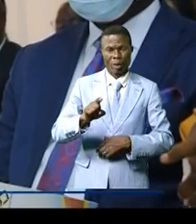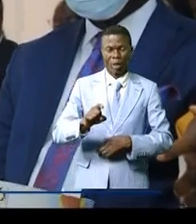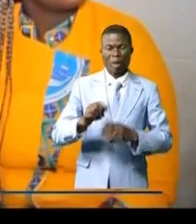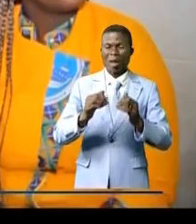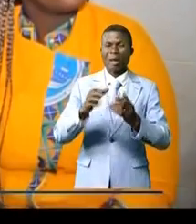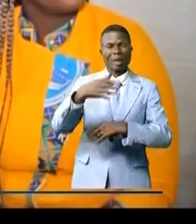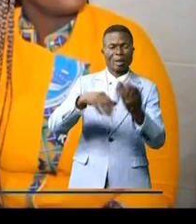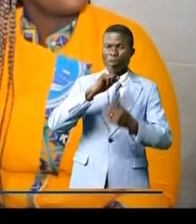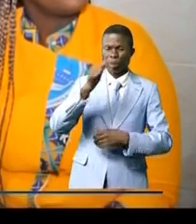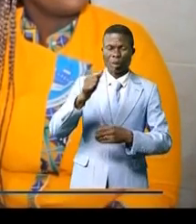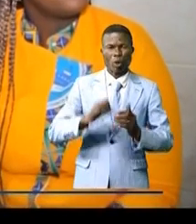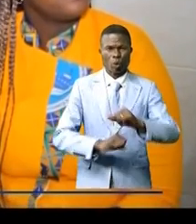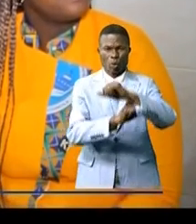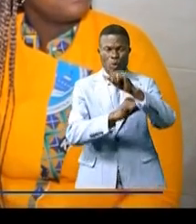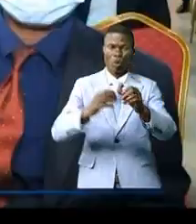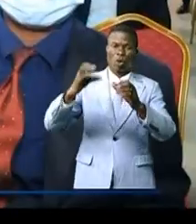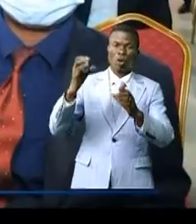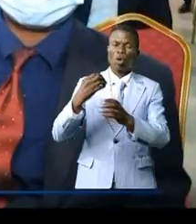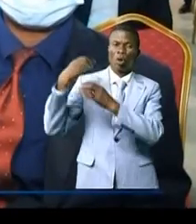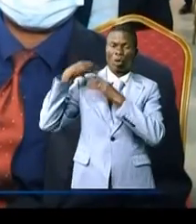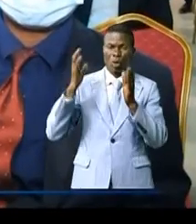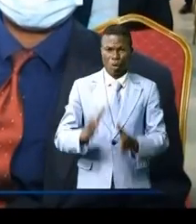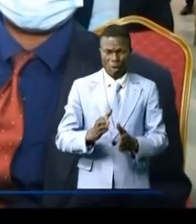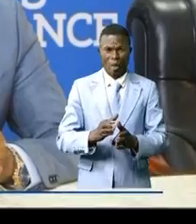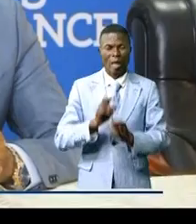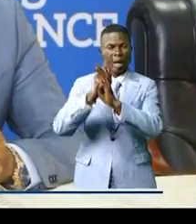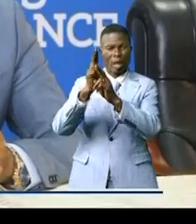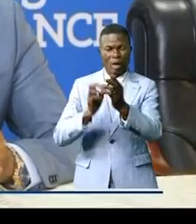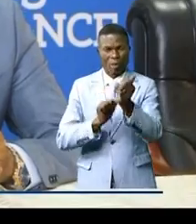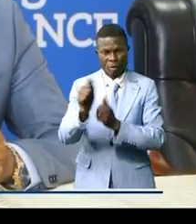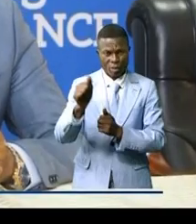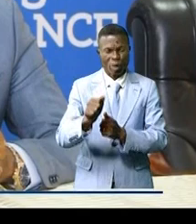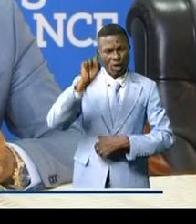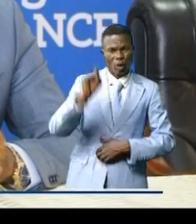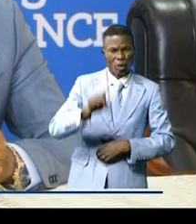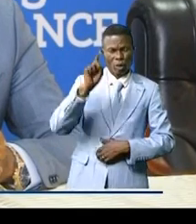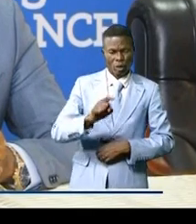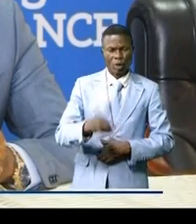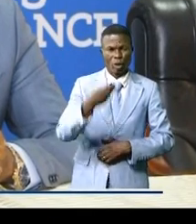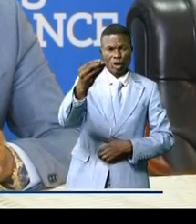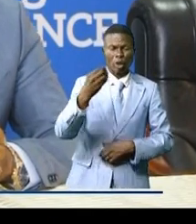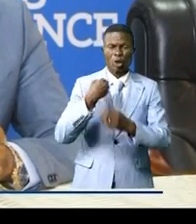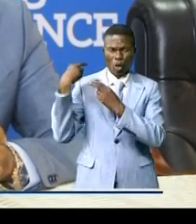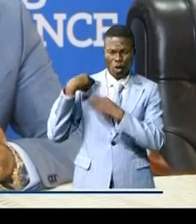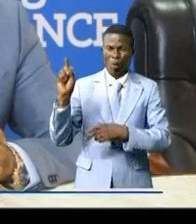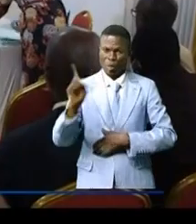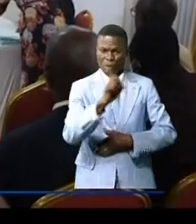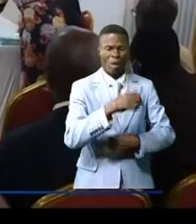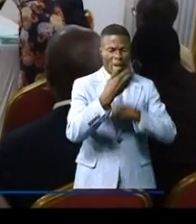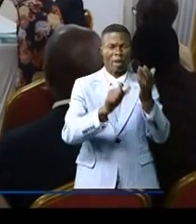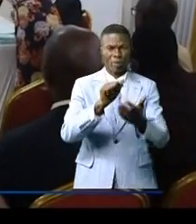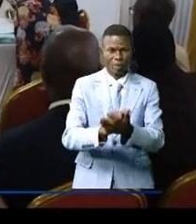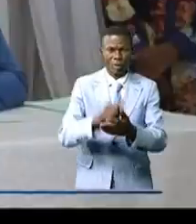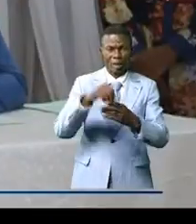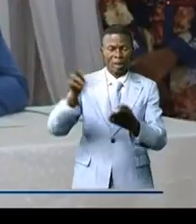instabilité dans l'accompagnement des chargeurs. L'orage passé, Justin Kamoigna avait l'obligation de responsabiliser chacun et c'est ce qui a été fait par